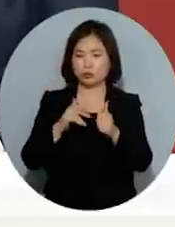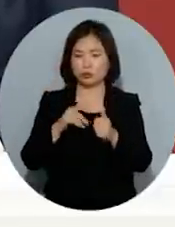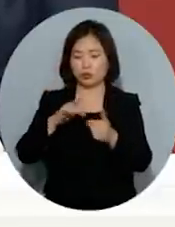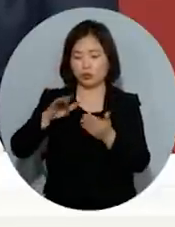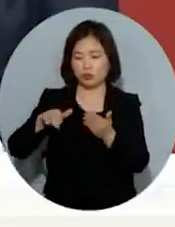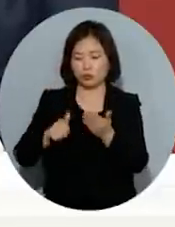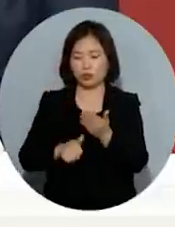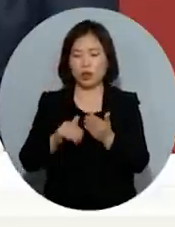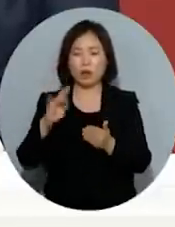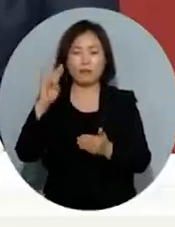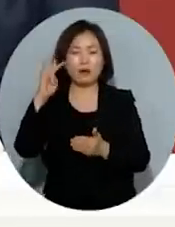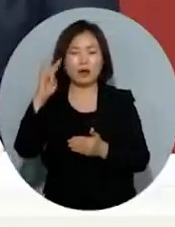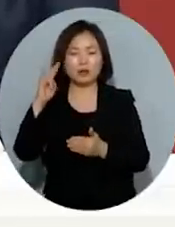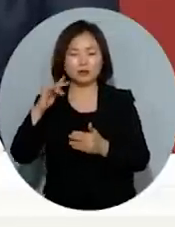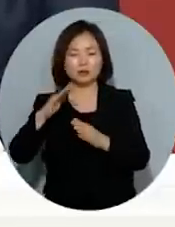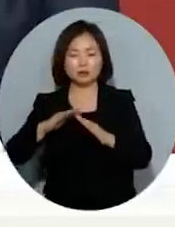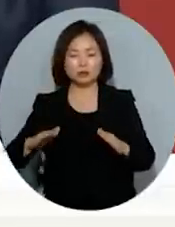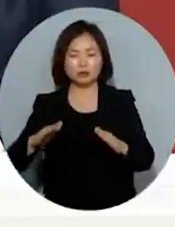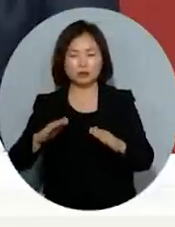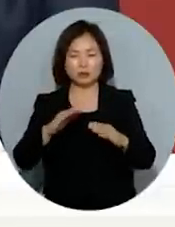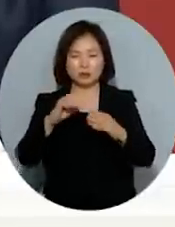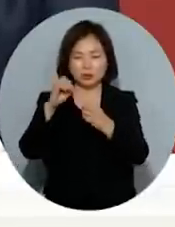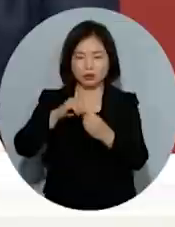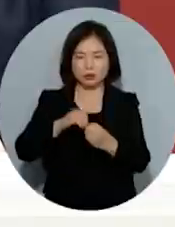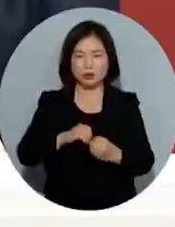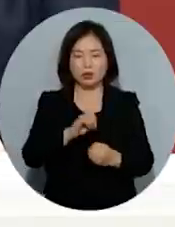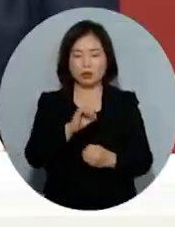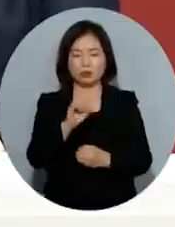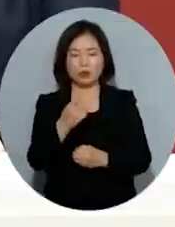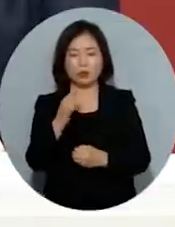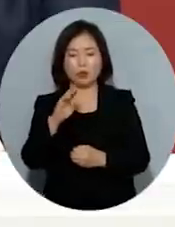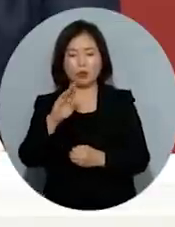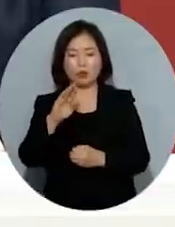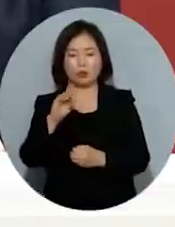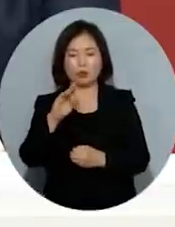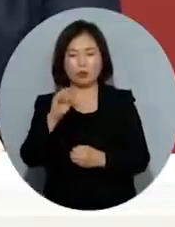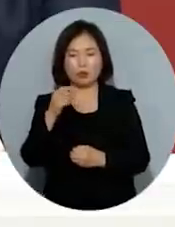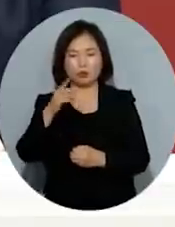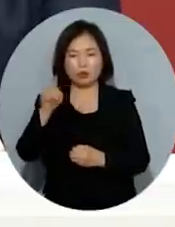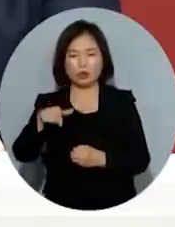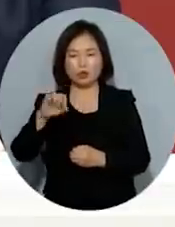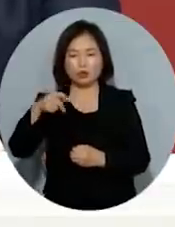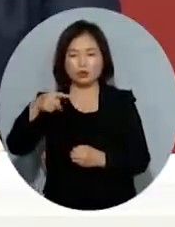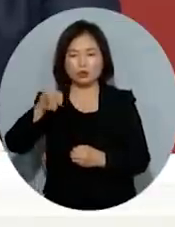밑에 박정희 전두환을 계승하겠다고 하시지 않았습니까? 유성민